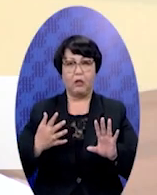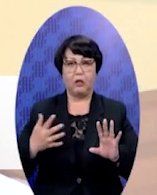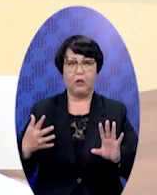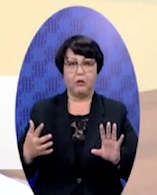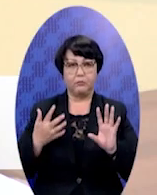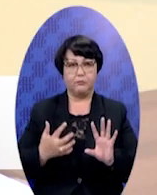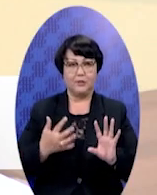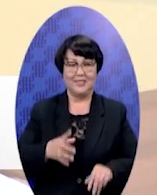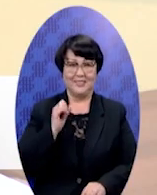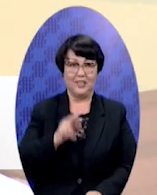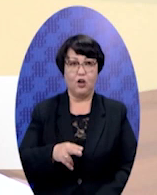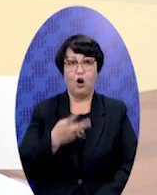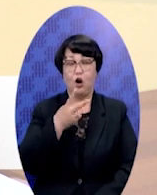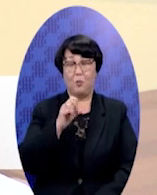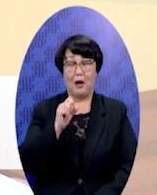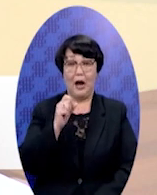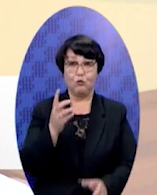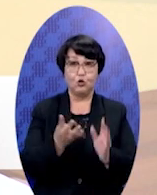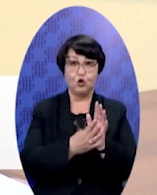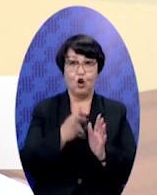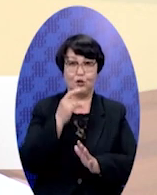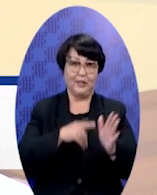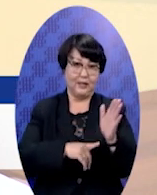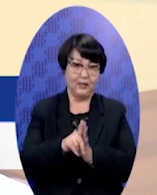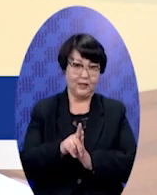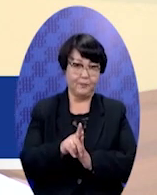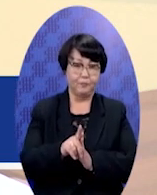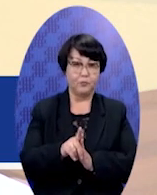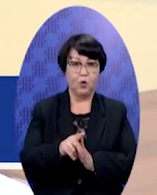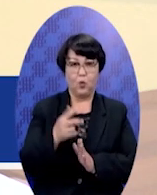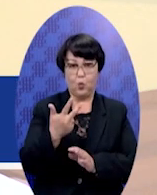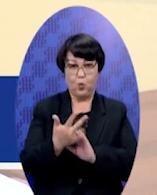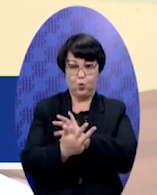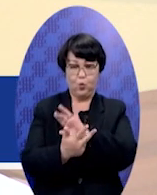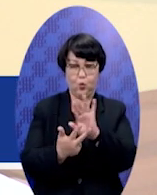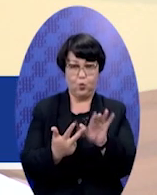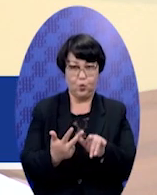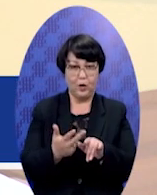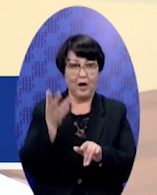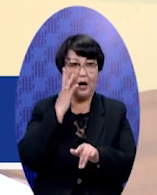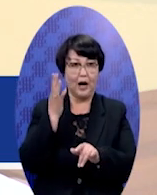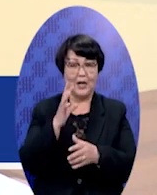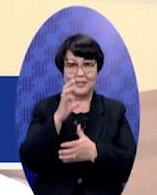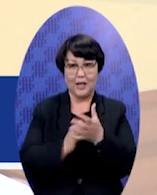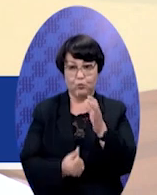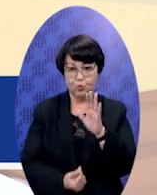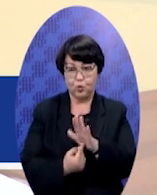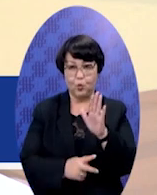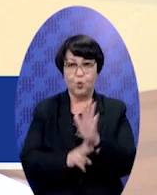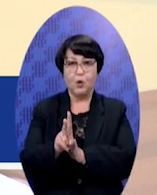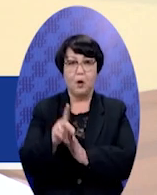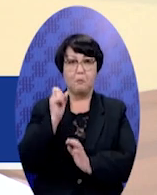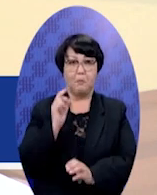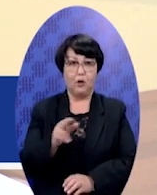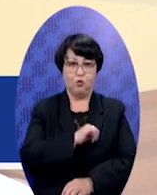бол энэ оны эхнээс эхлээд бид нар нөгөө миний өмнө тайлбарласан гурван төрлийн их усүрээс ингээд яваад эхэлж байгаа учраас банкуудын өөрийн их